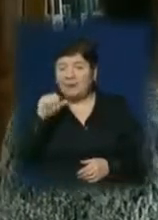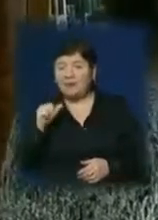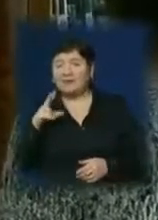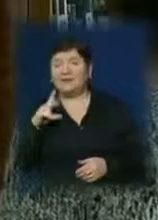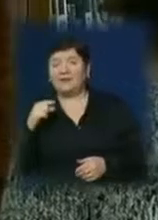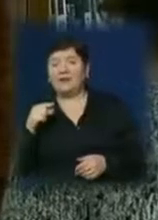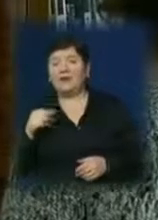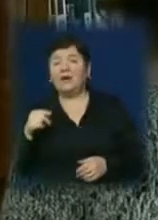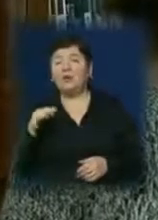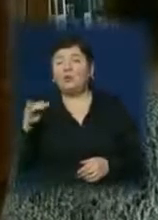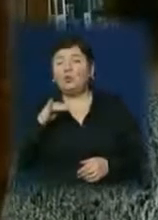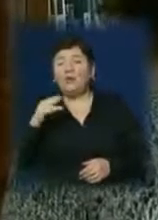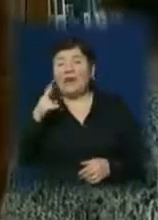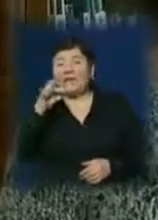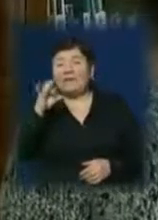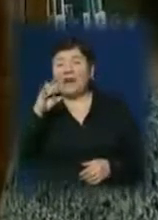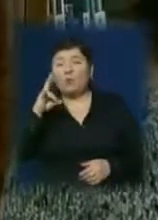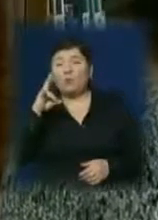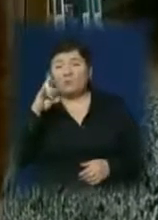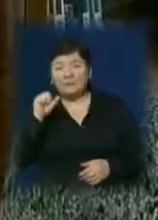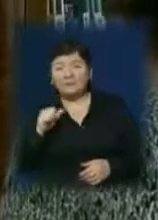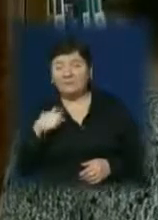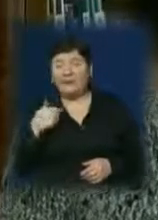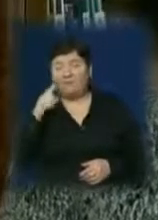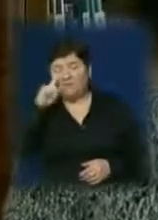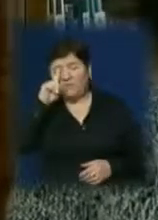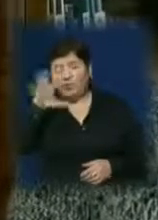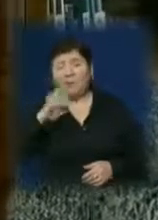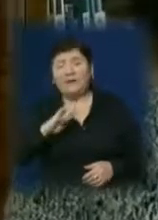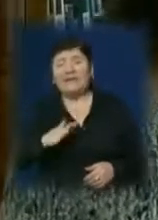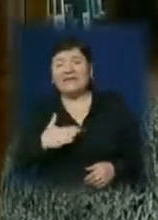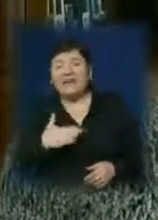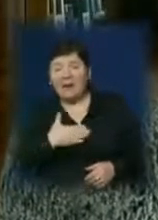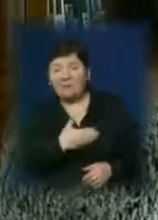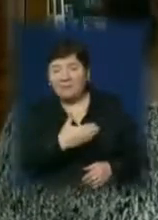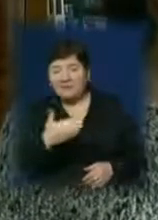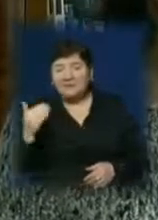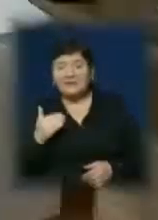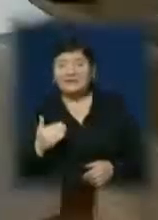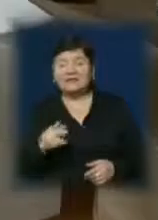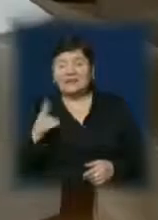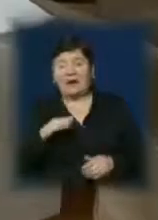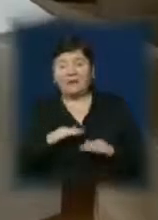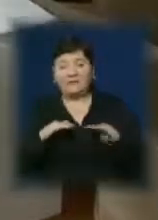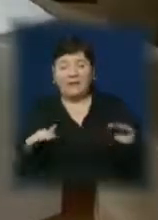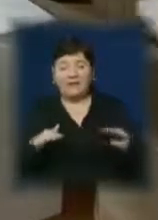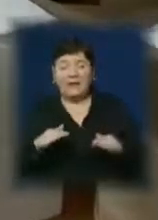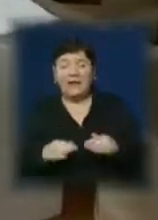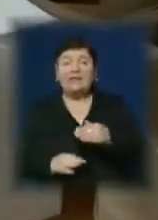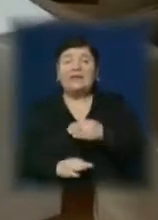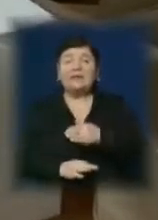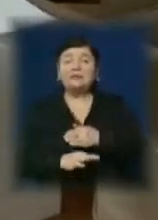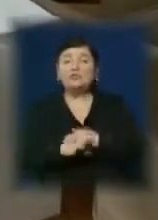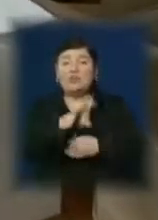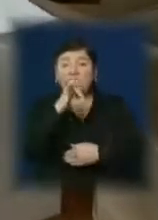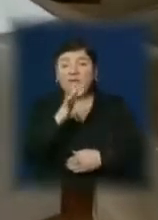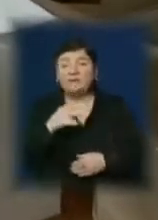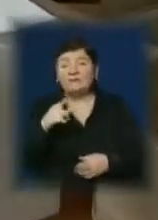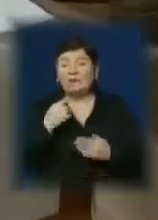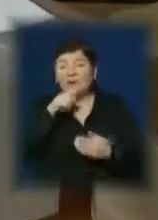українські, народні, казки народів світу. Дуже багато творів закарпатських наших авторів, що